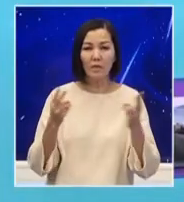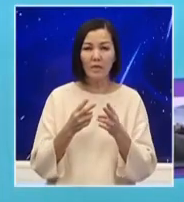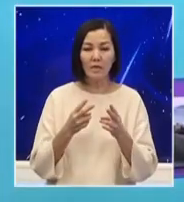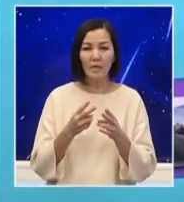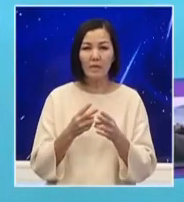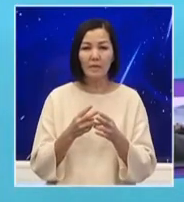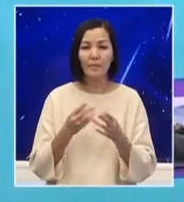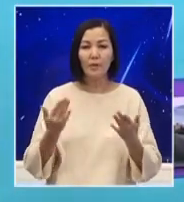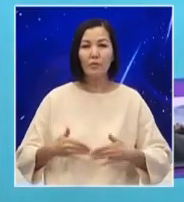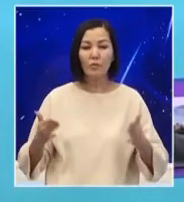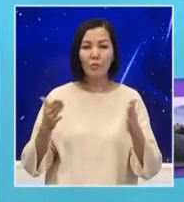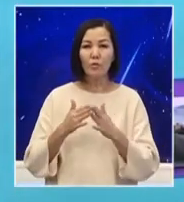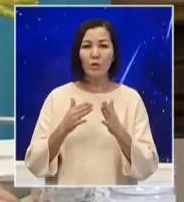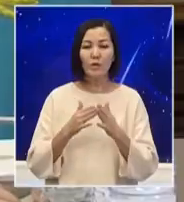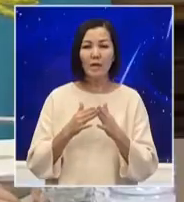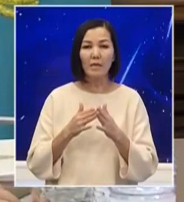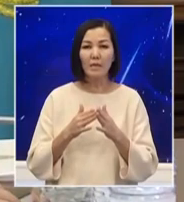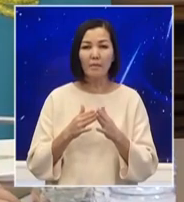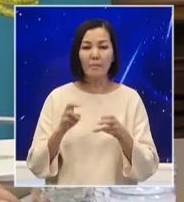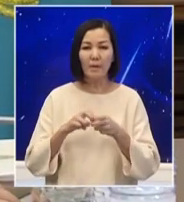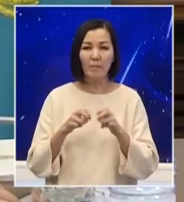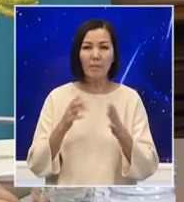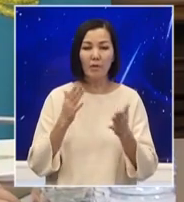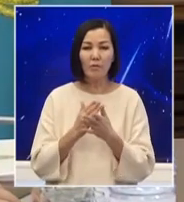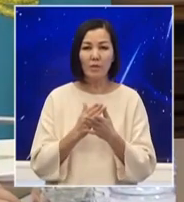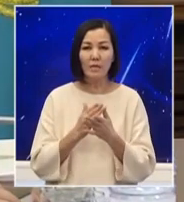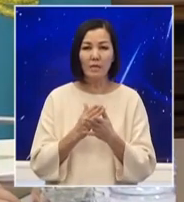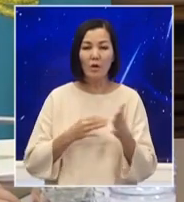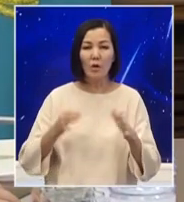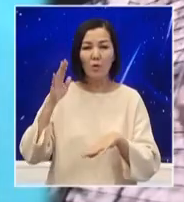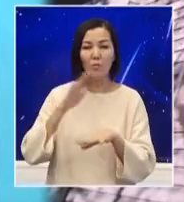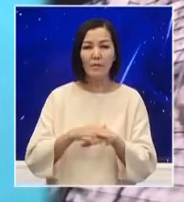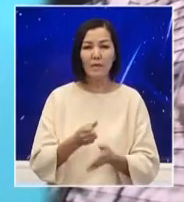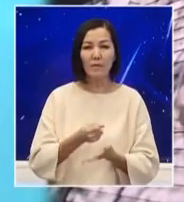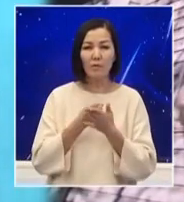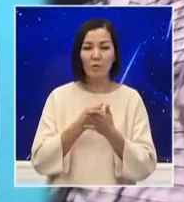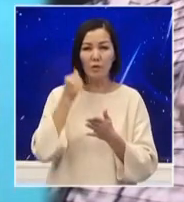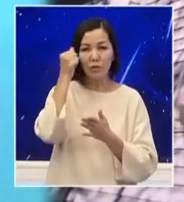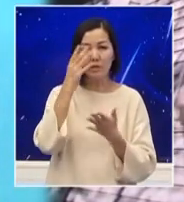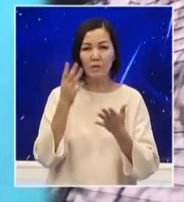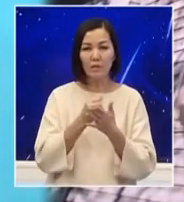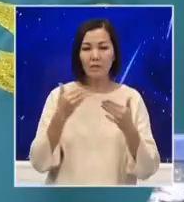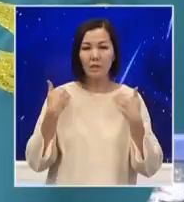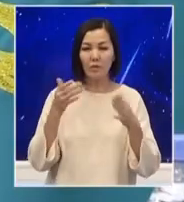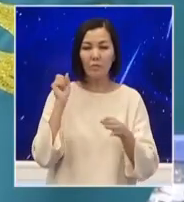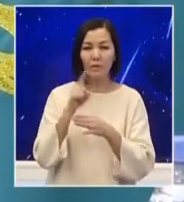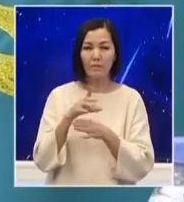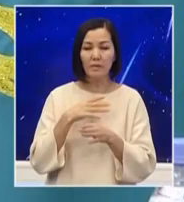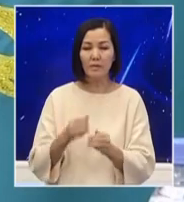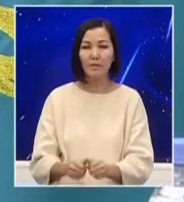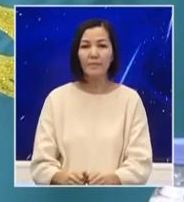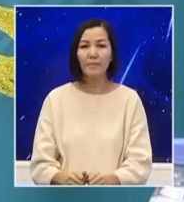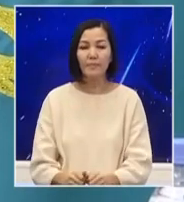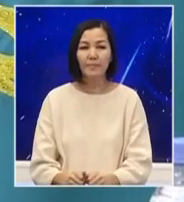Тыңдалында тұрғын үй коммуналдық шаруашылығына жататын біраз проблема көтерілді. Облыс әкімі қолдады, жылда жетістікпен аяқтауды тапсырды. Все